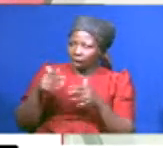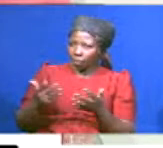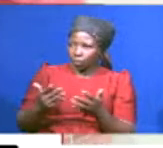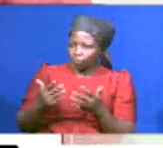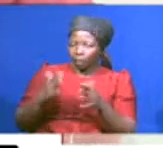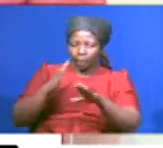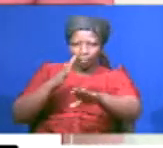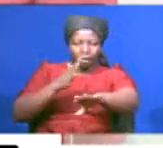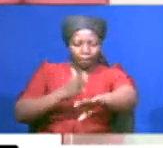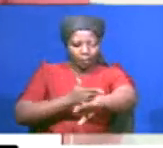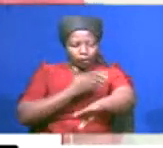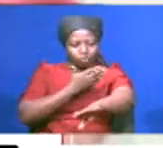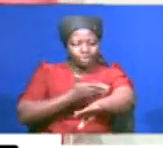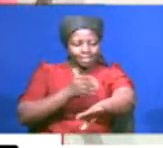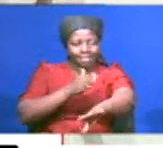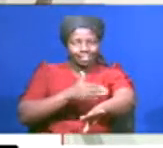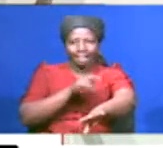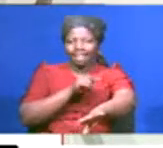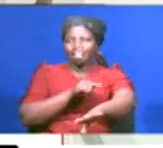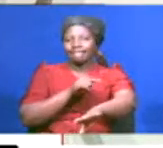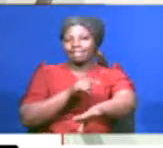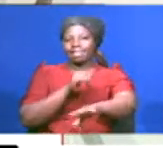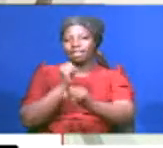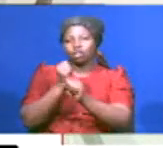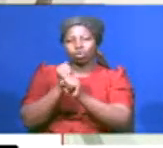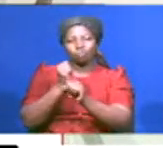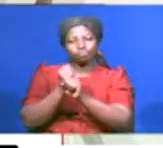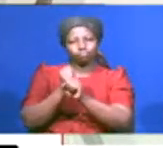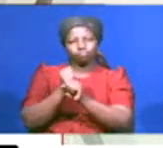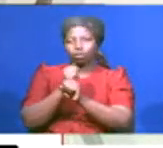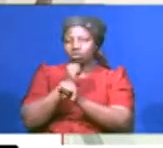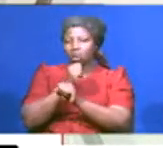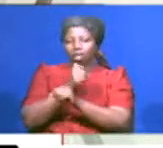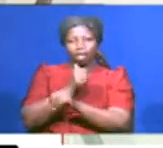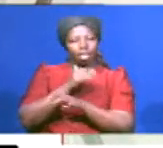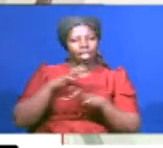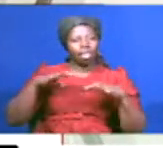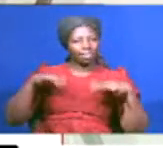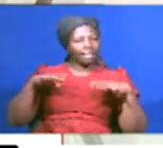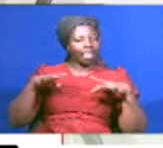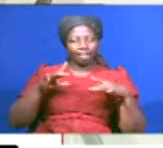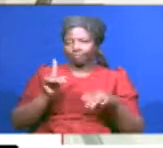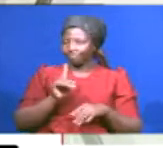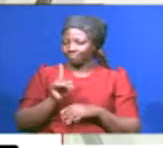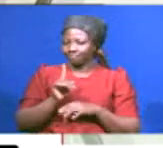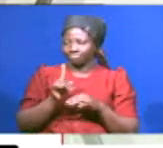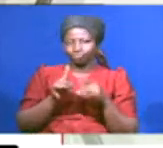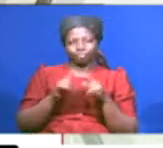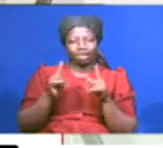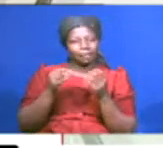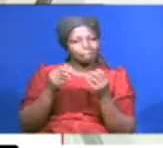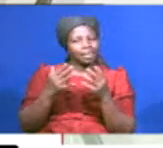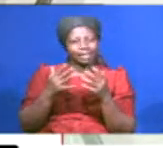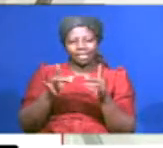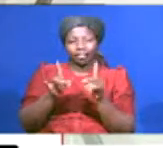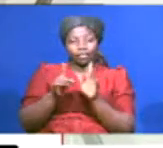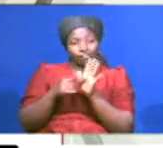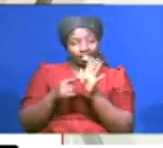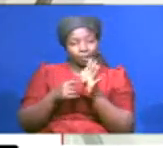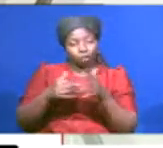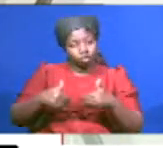Music ni kazi, sio starehe. Lakini wengi pengine kama vijana wenzetu wanafanya